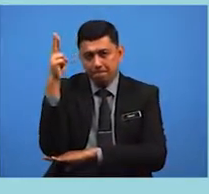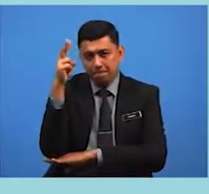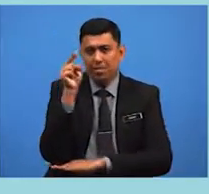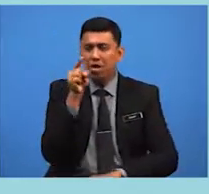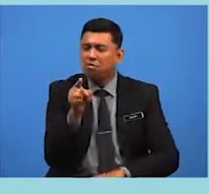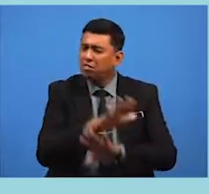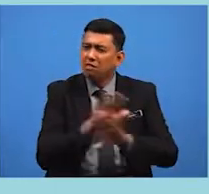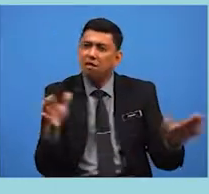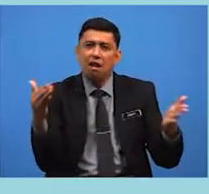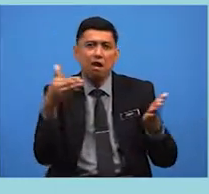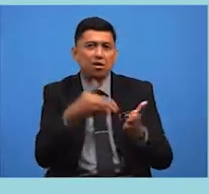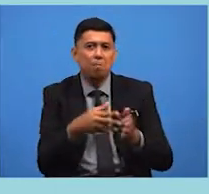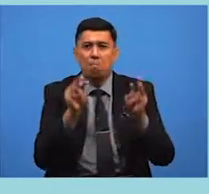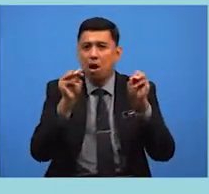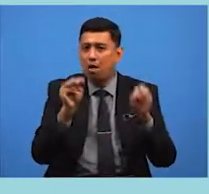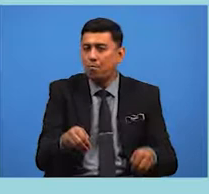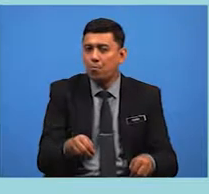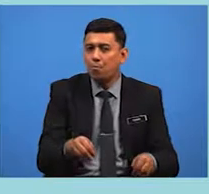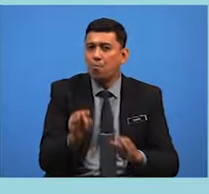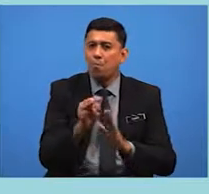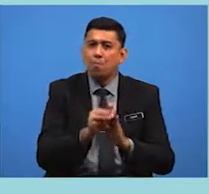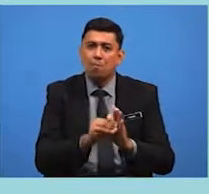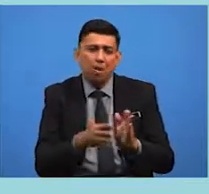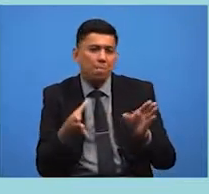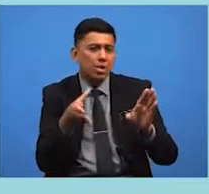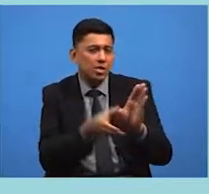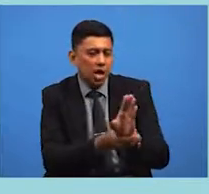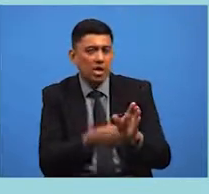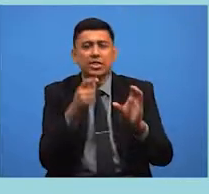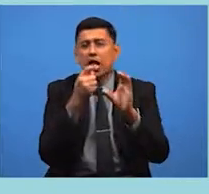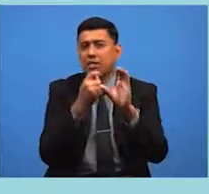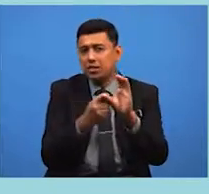Dia tidak lagi mampu menobat tahta.